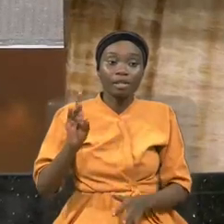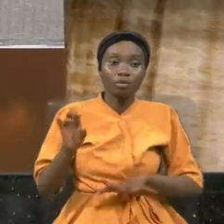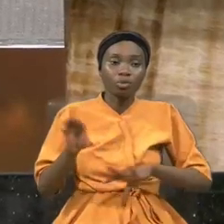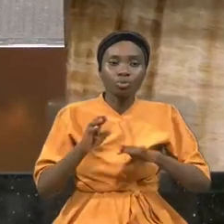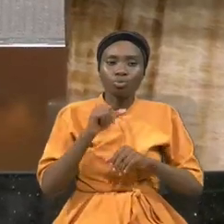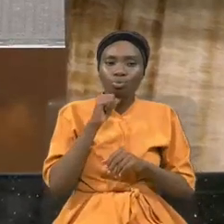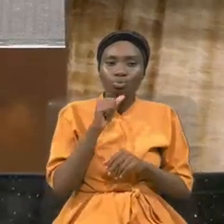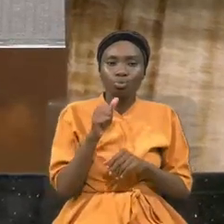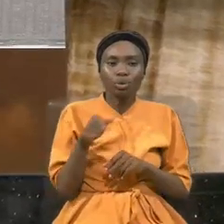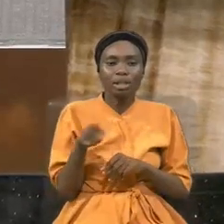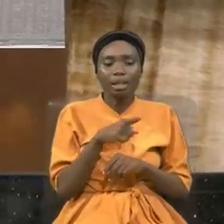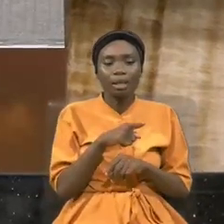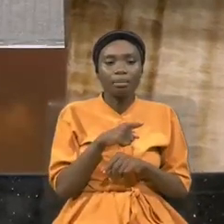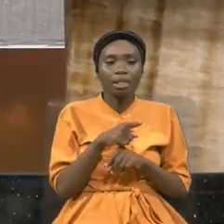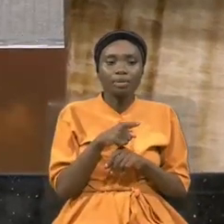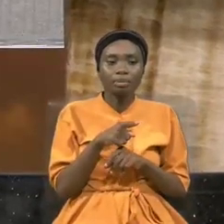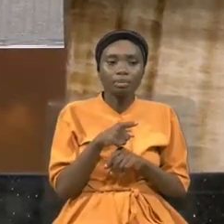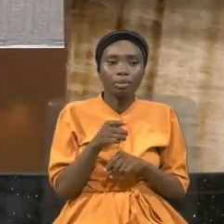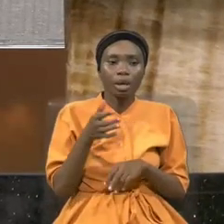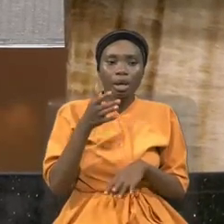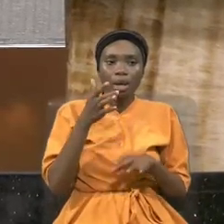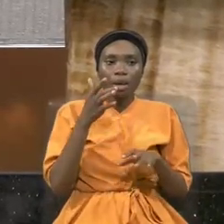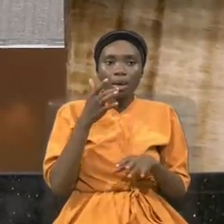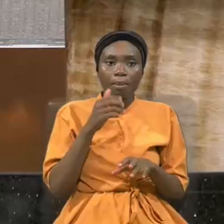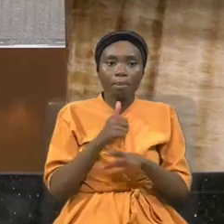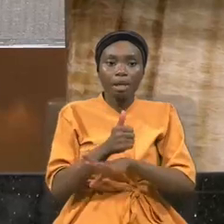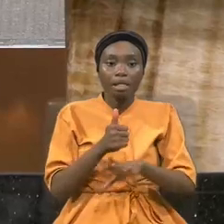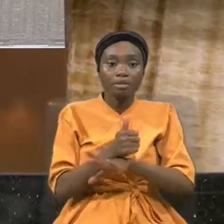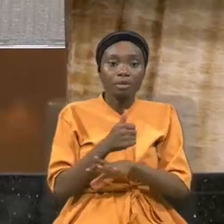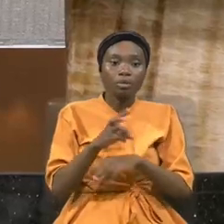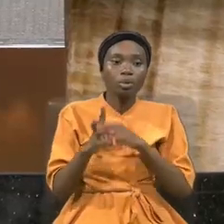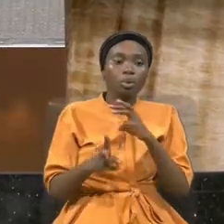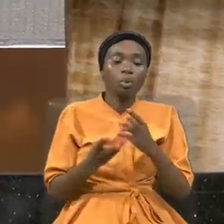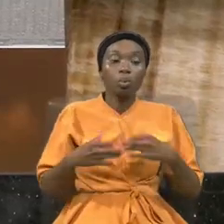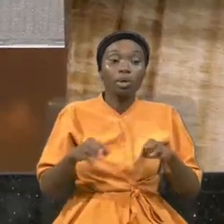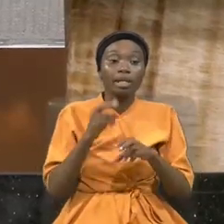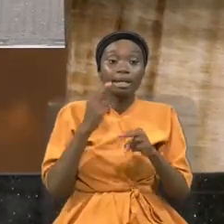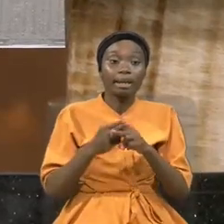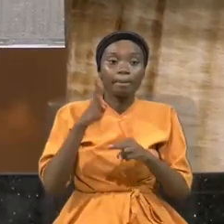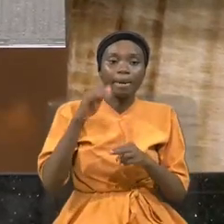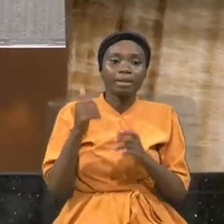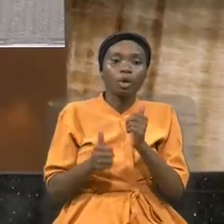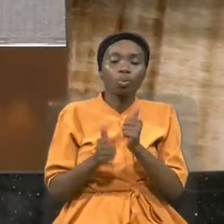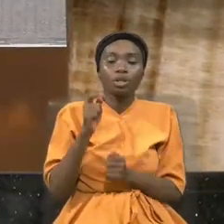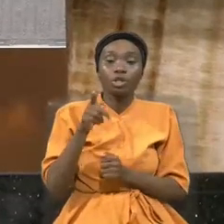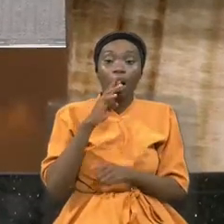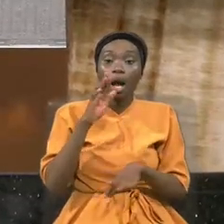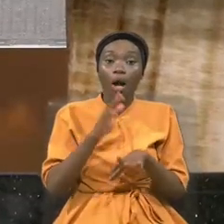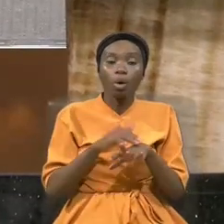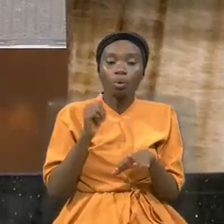Ne sont-ce pas eux qui outrage le beau nom que vous portez,